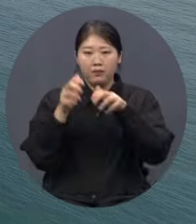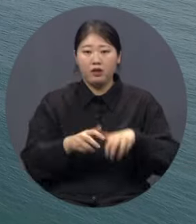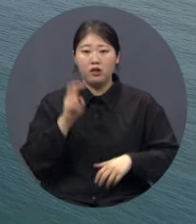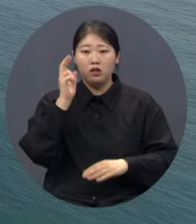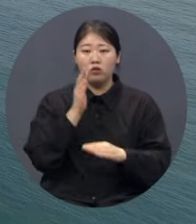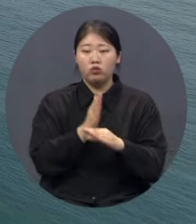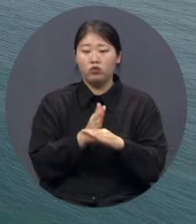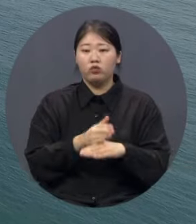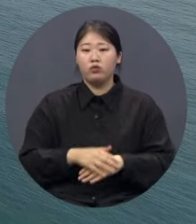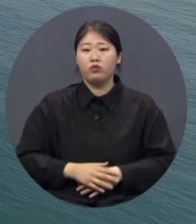정보였습니다